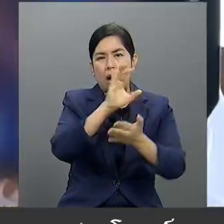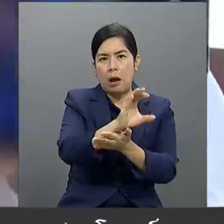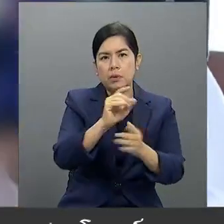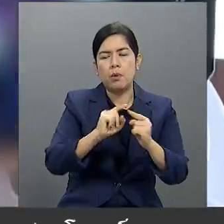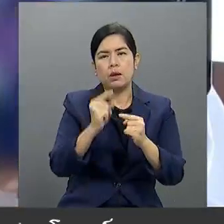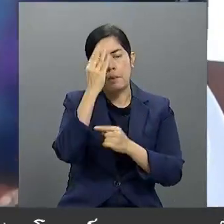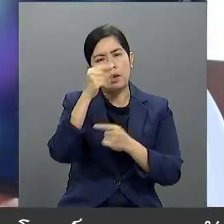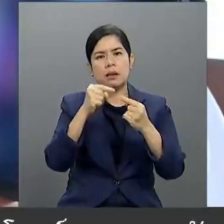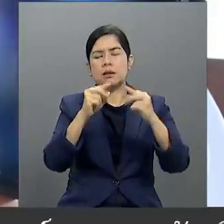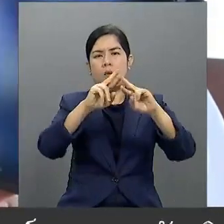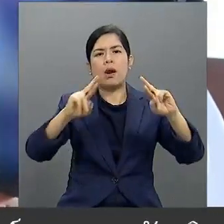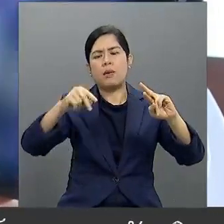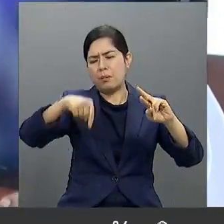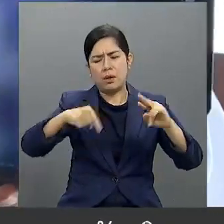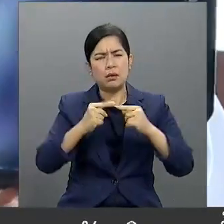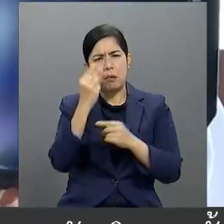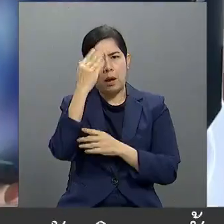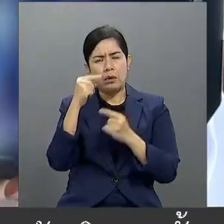ใช่ไหมอย่างเงี้ย